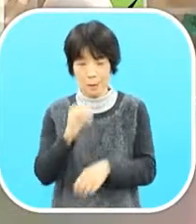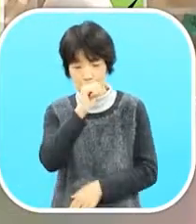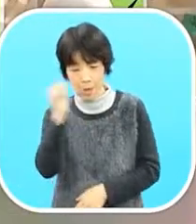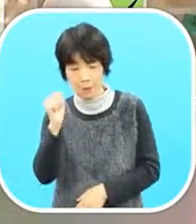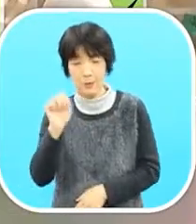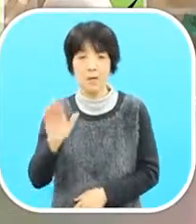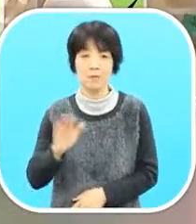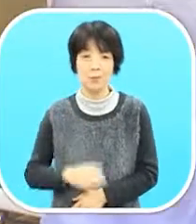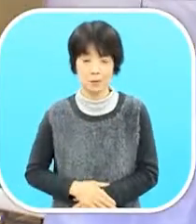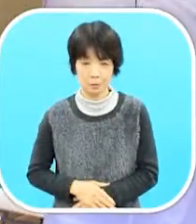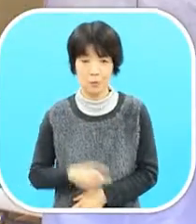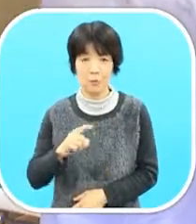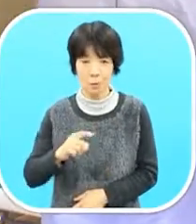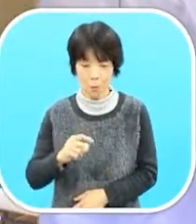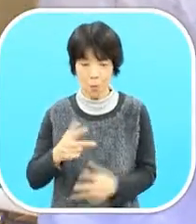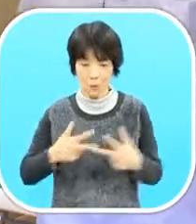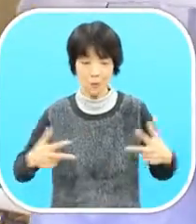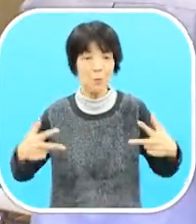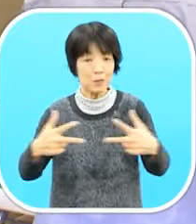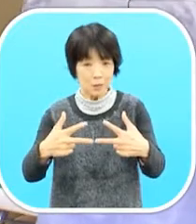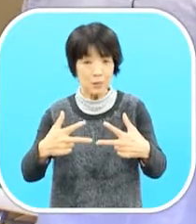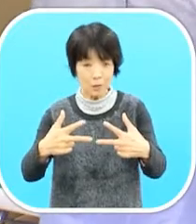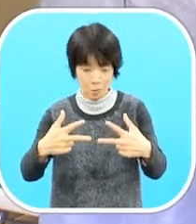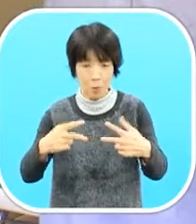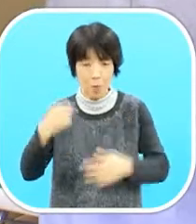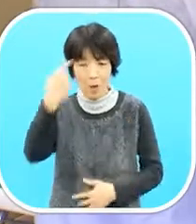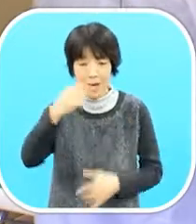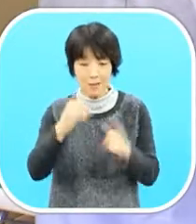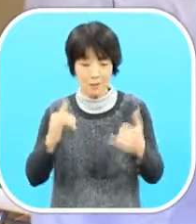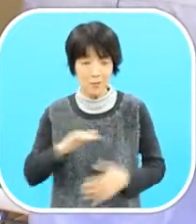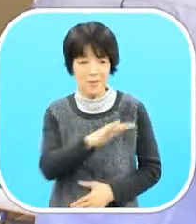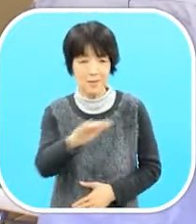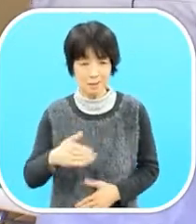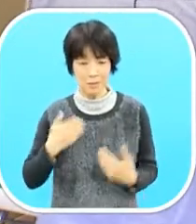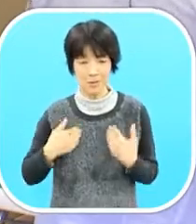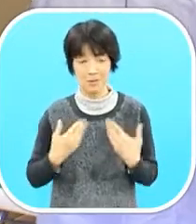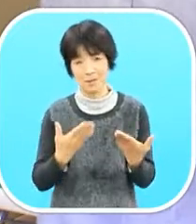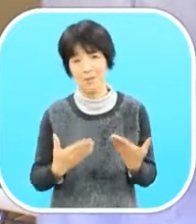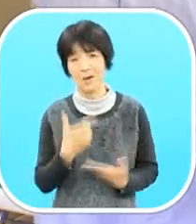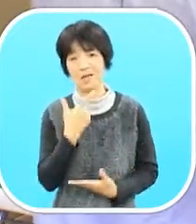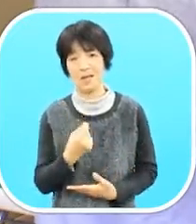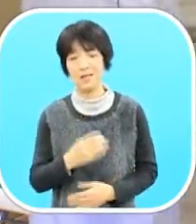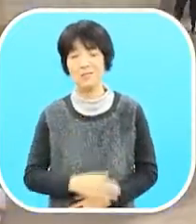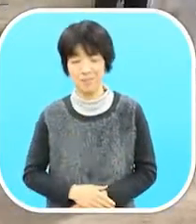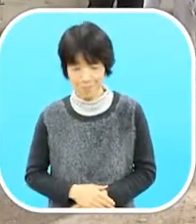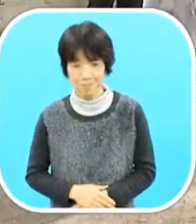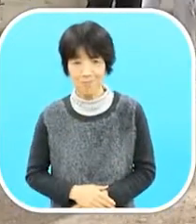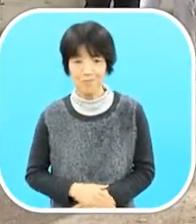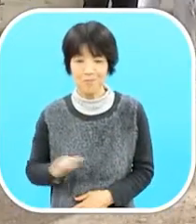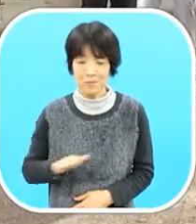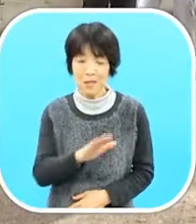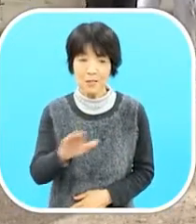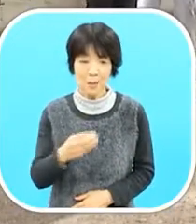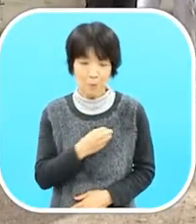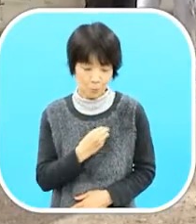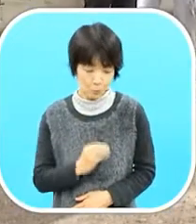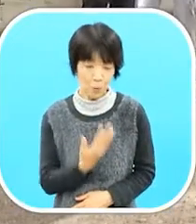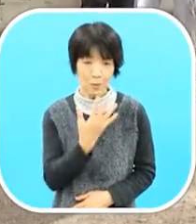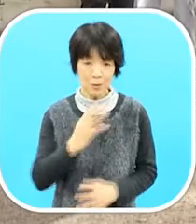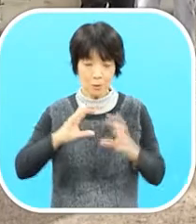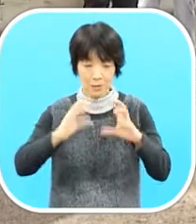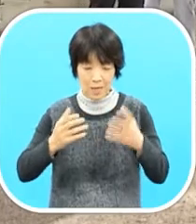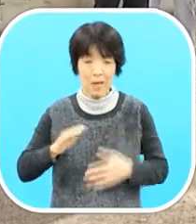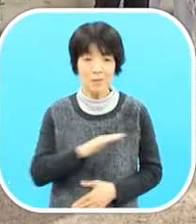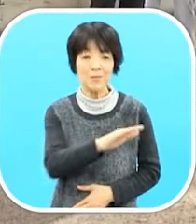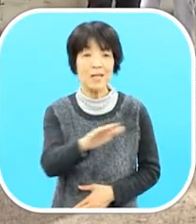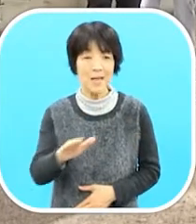火シンポジウムでぜひ海外の方々に楽しんでいただければなというふうに思いますね。 皆さんの情熱を世界中の人たちに体感